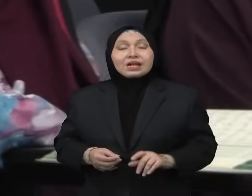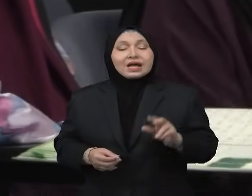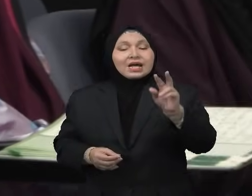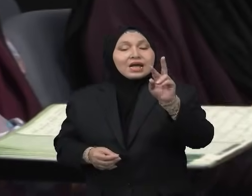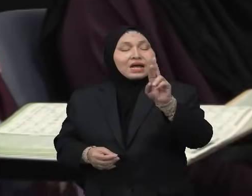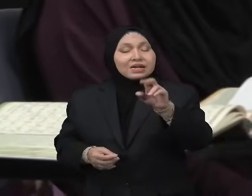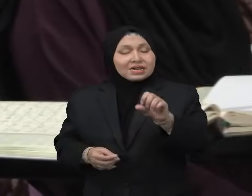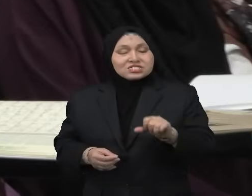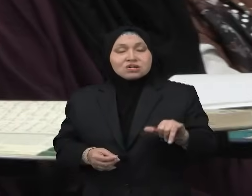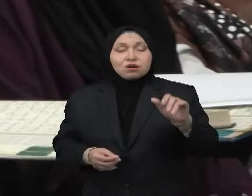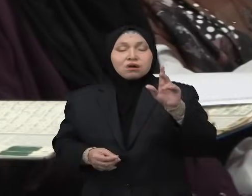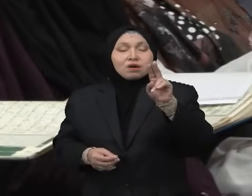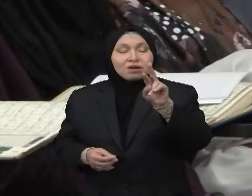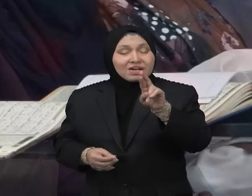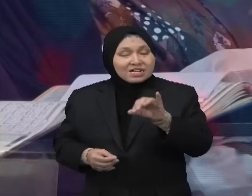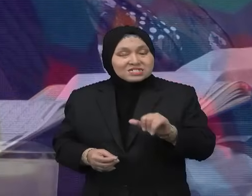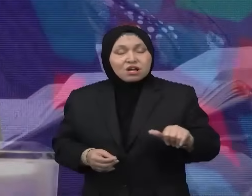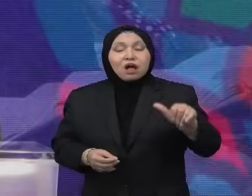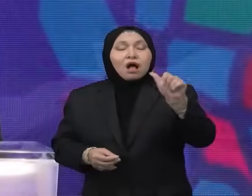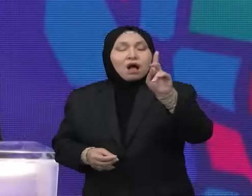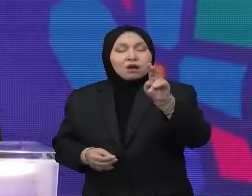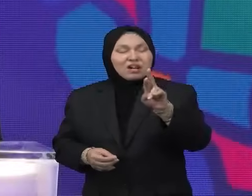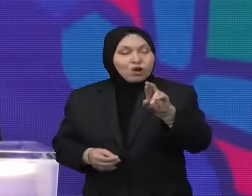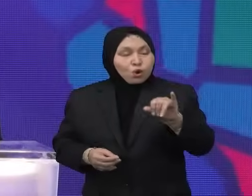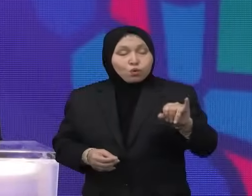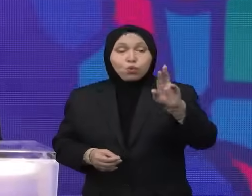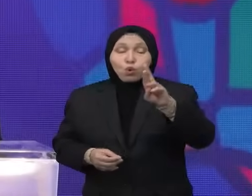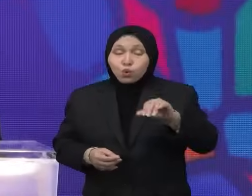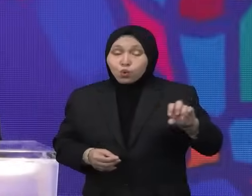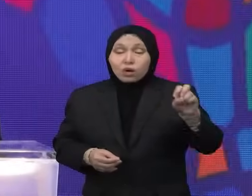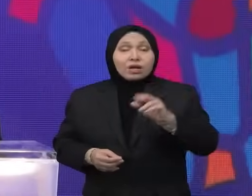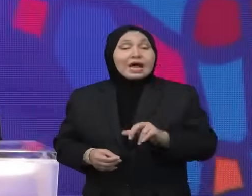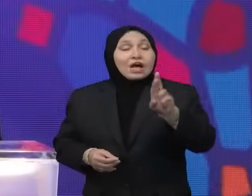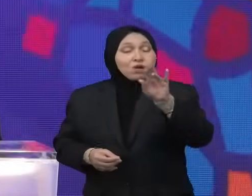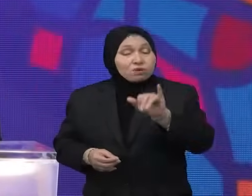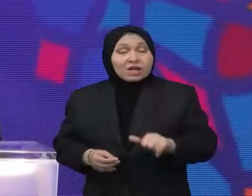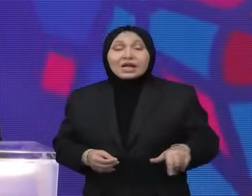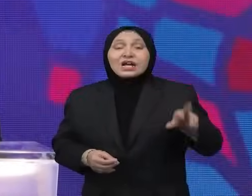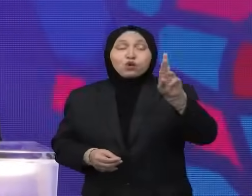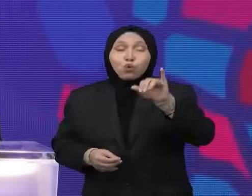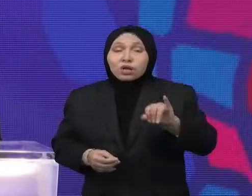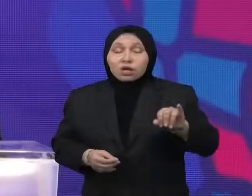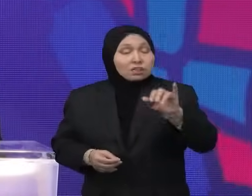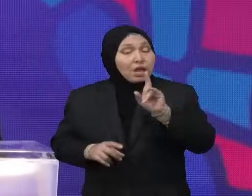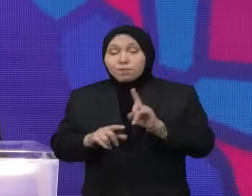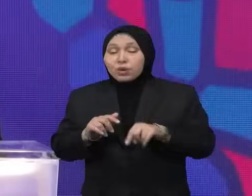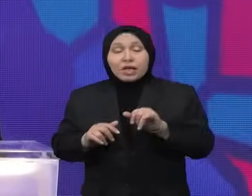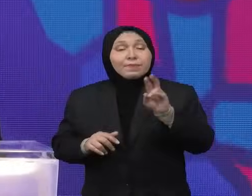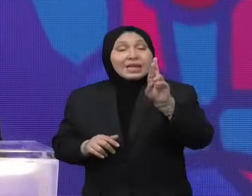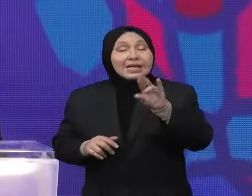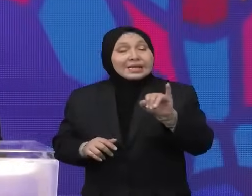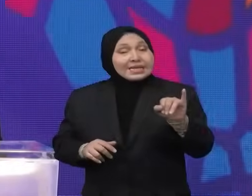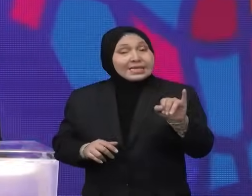Rij, jangan akhrij. Kalau kita sebut akhri, dalam keadaan gitu. Kita sebut ri dalam keadaan ri, tak boleh. Tapi mesti